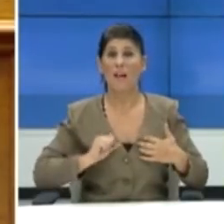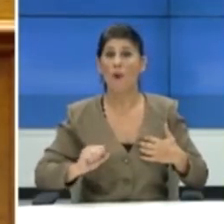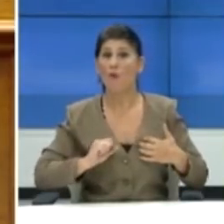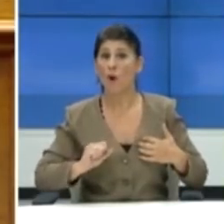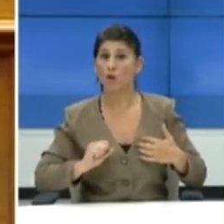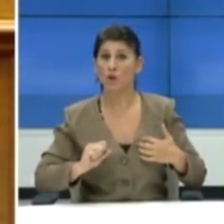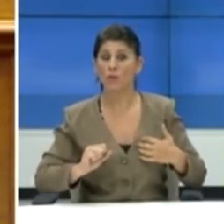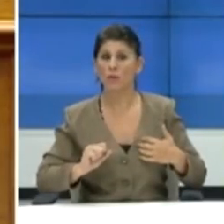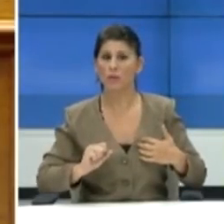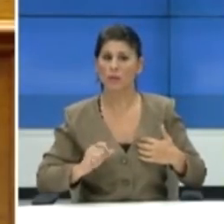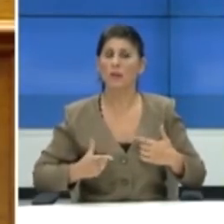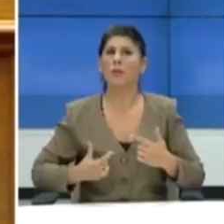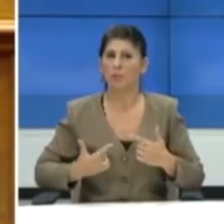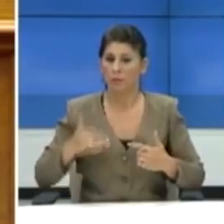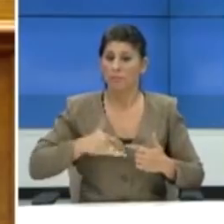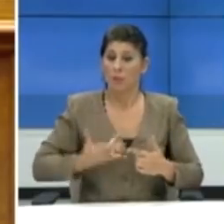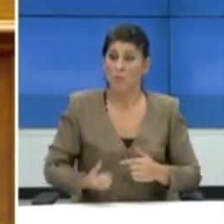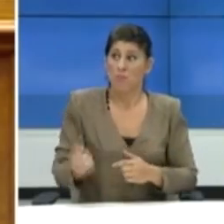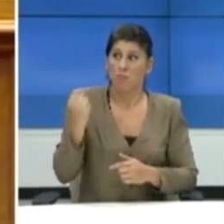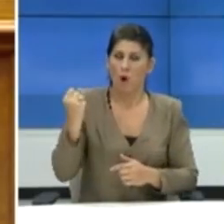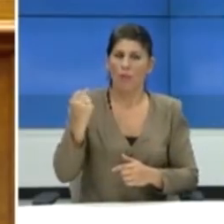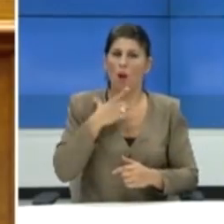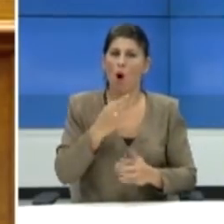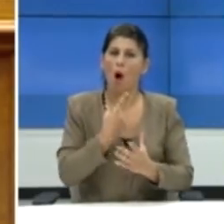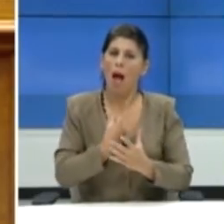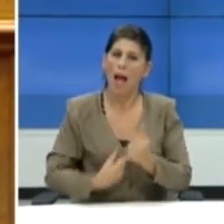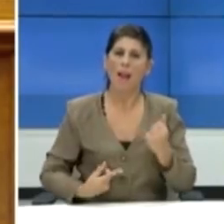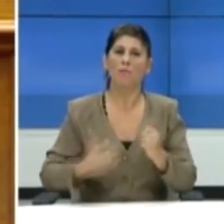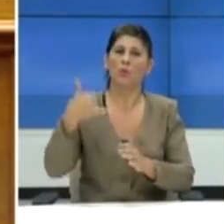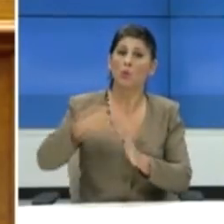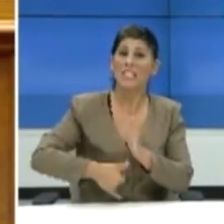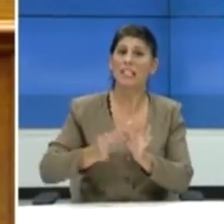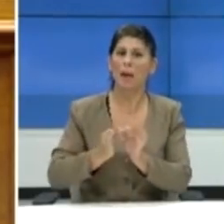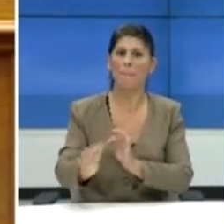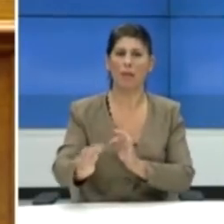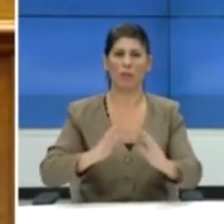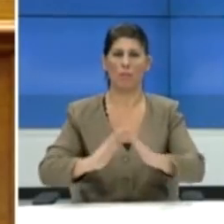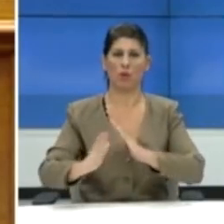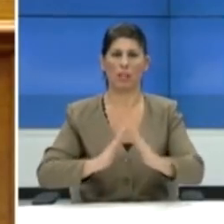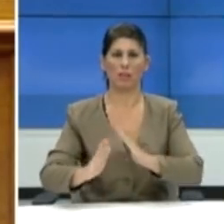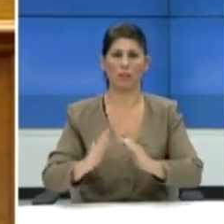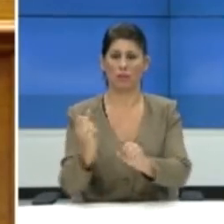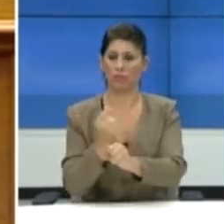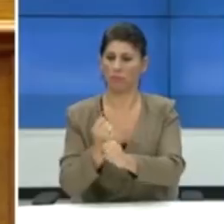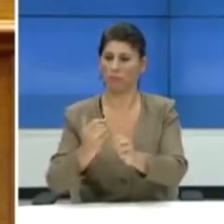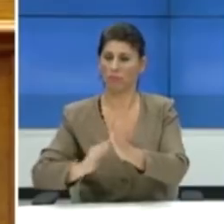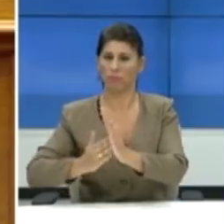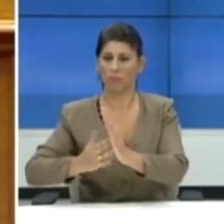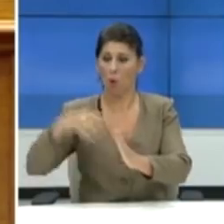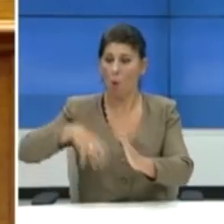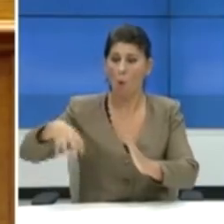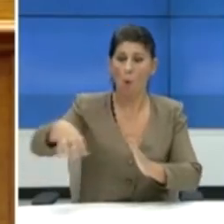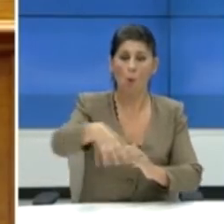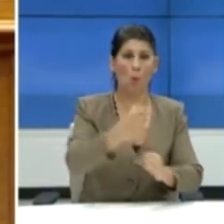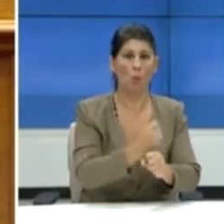φόβος ενισχύεται και από την έλλειψη ουσιαστικών μέτρων προστασίας των εργαζομένων στους χώρους